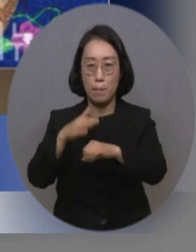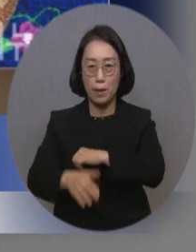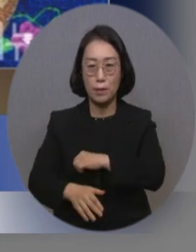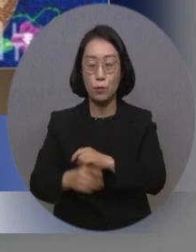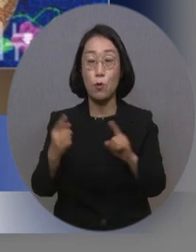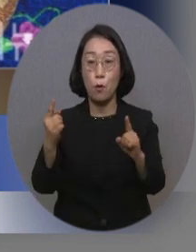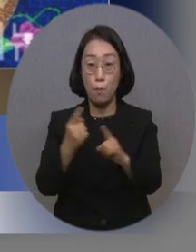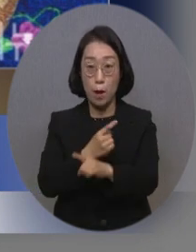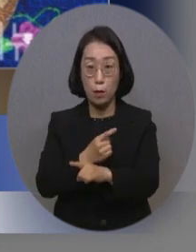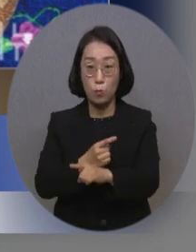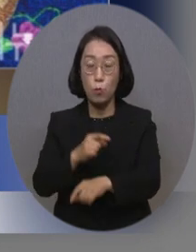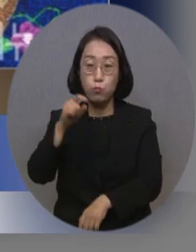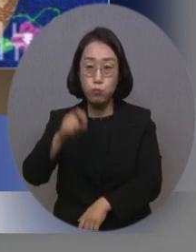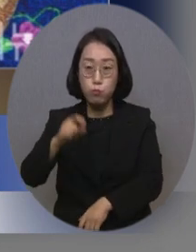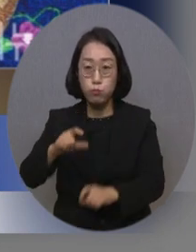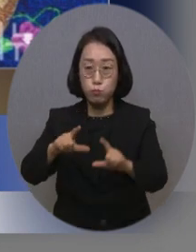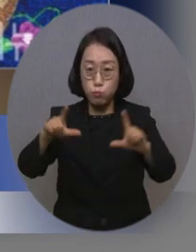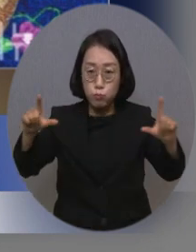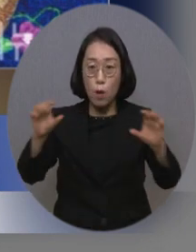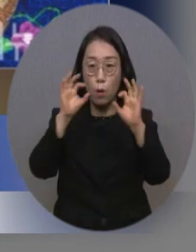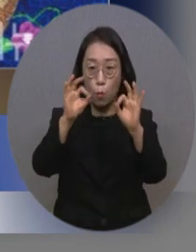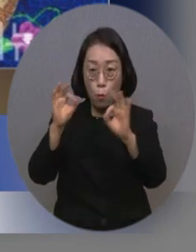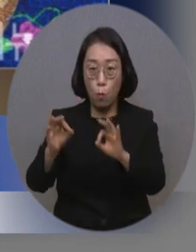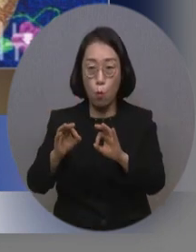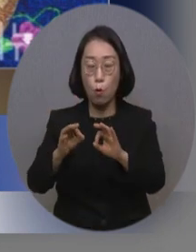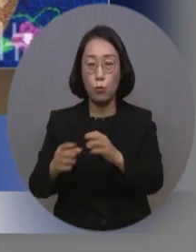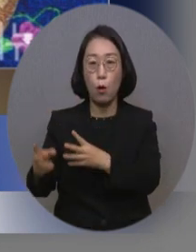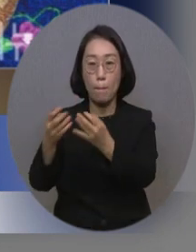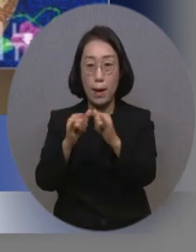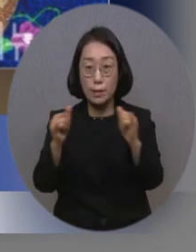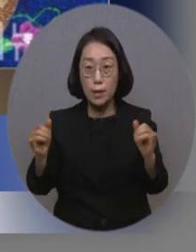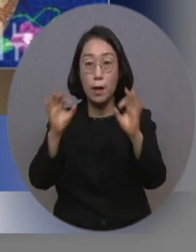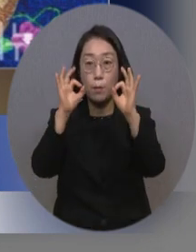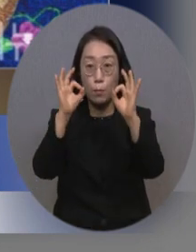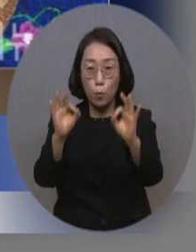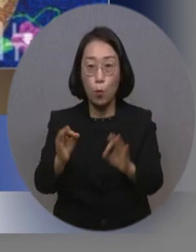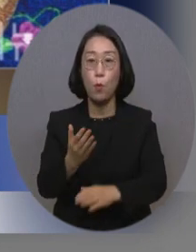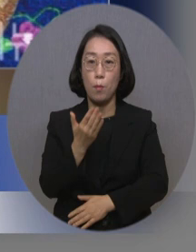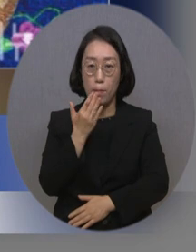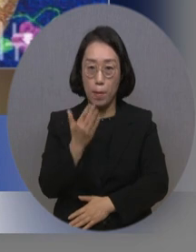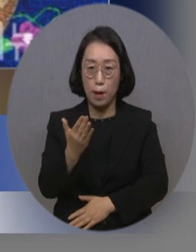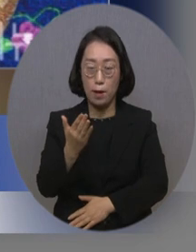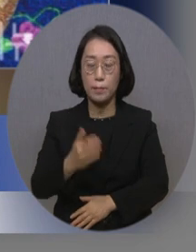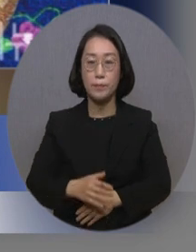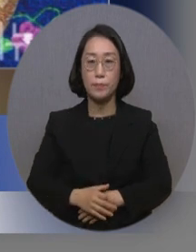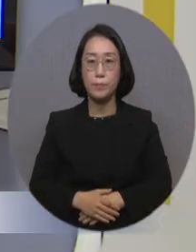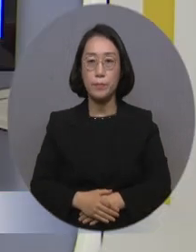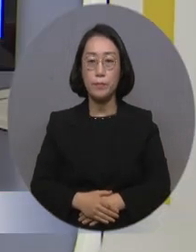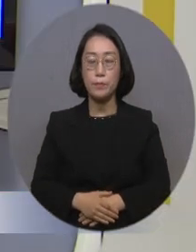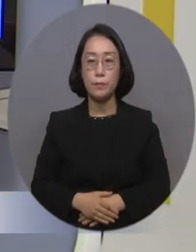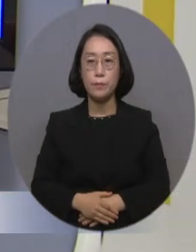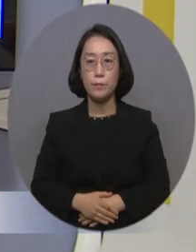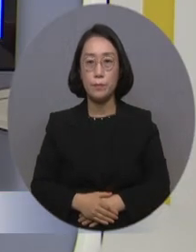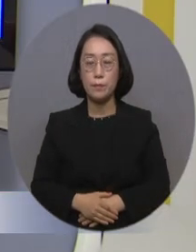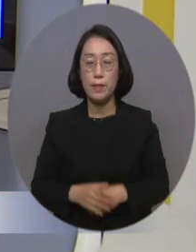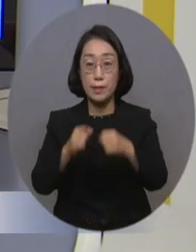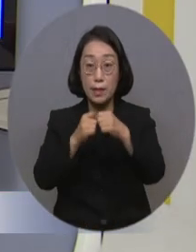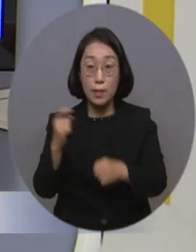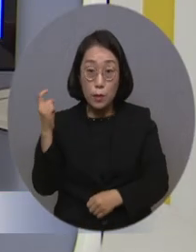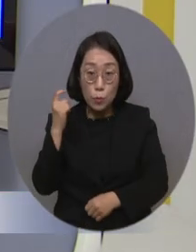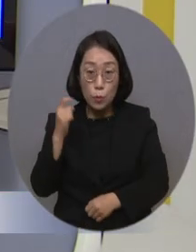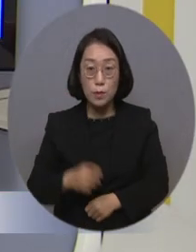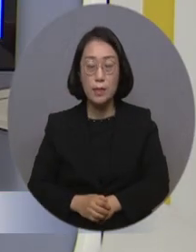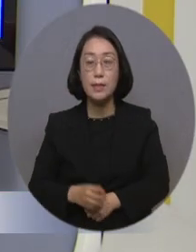온라인으로 자유롭게 구독할 수 있게 돼 많은 이들이 장애 예술인들을 만나게 될 것이라고 말했습니다. 더 자세한